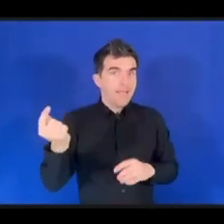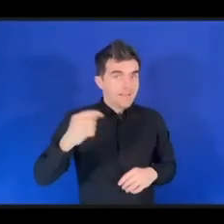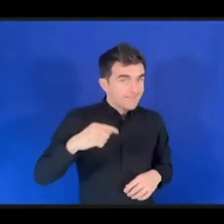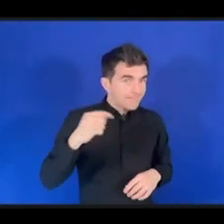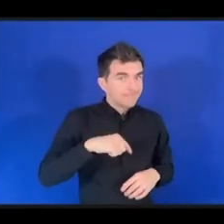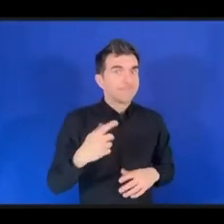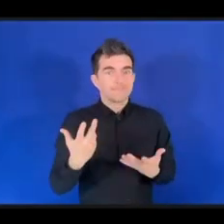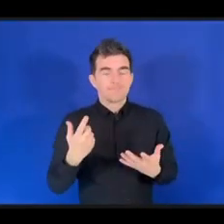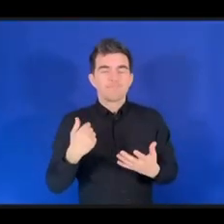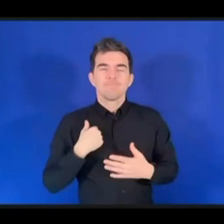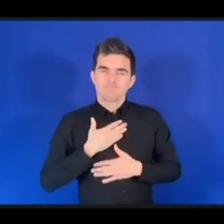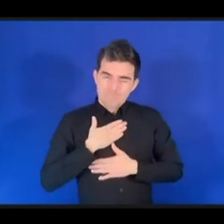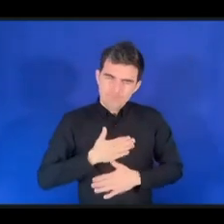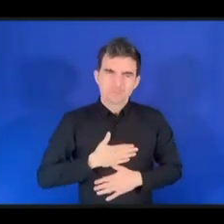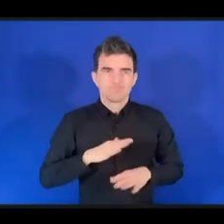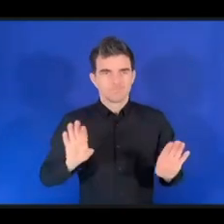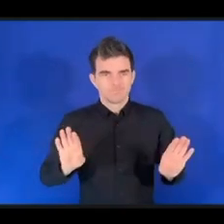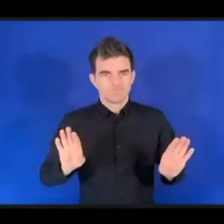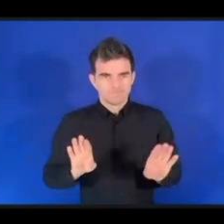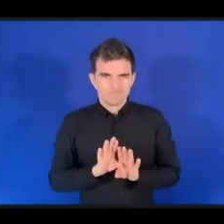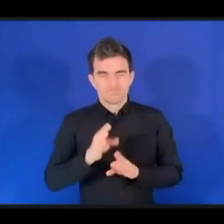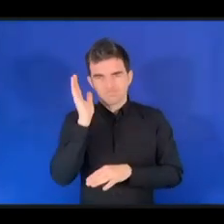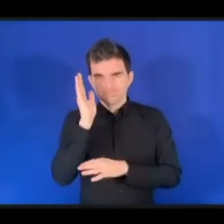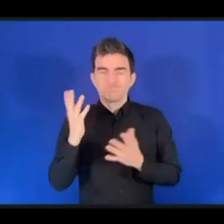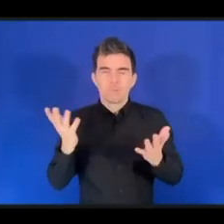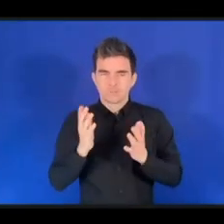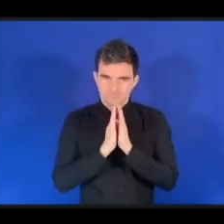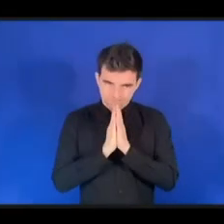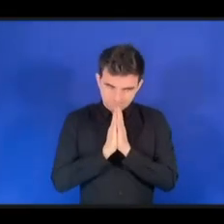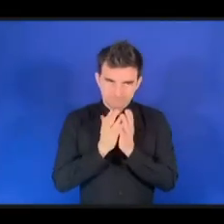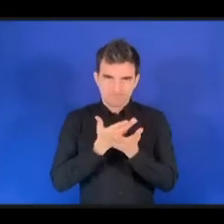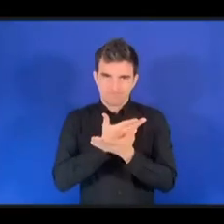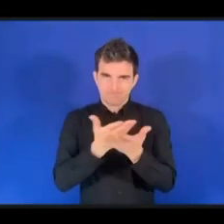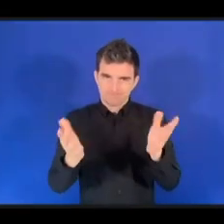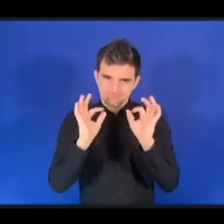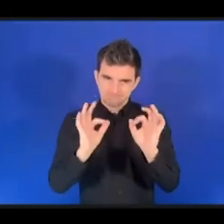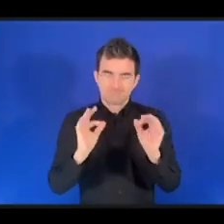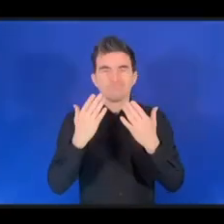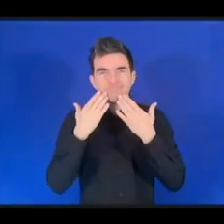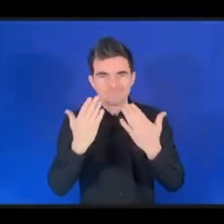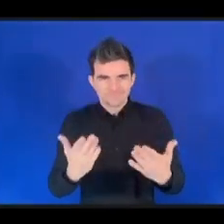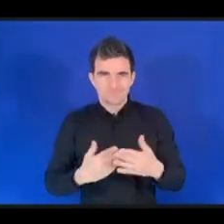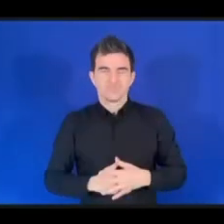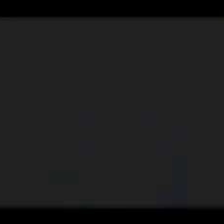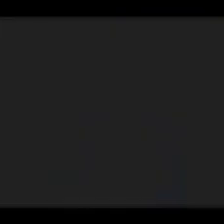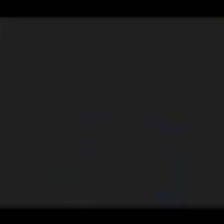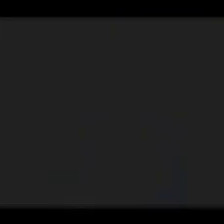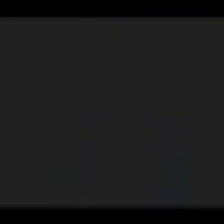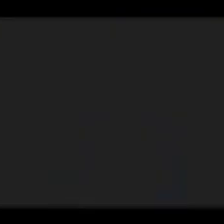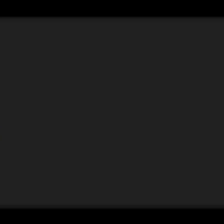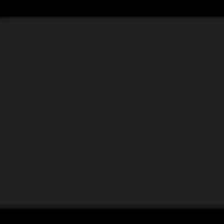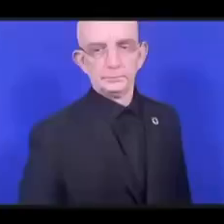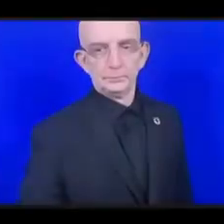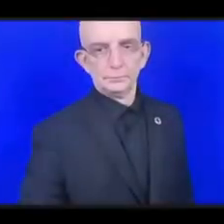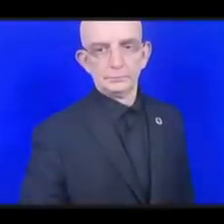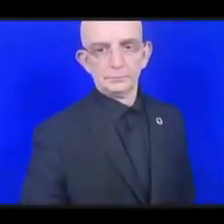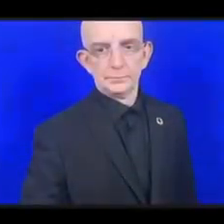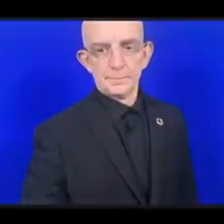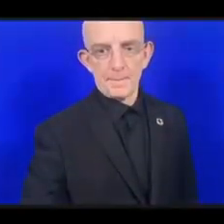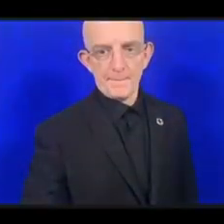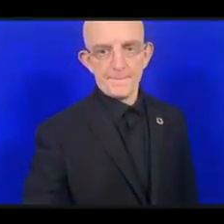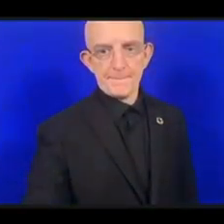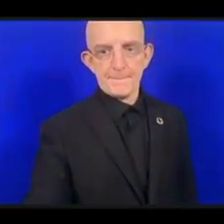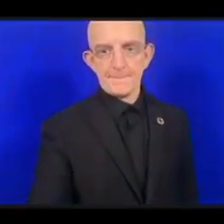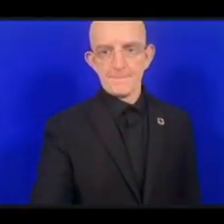chose de nouveau et j'ai hâte de vous revoir à Kyoto la prochaine fois que vous déciderez de venir chez nous merci